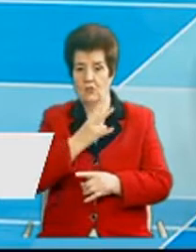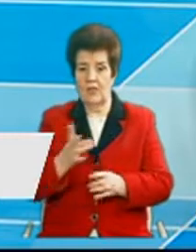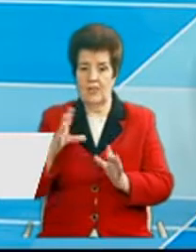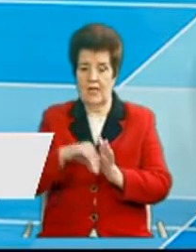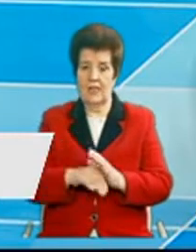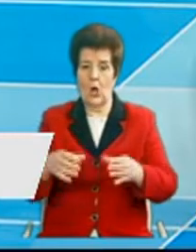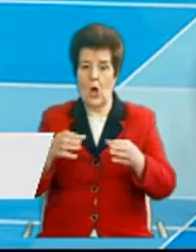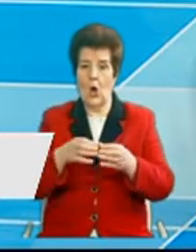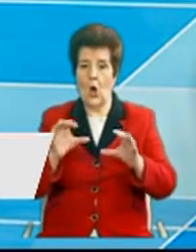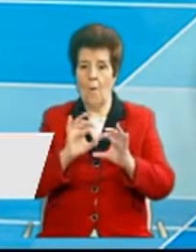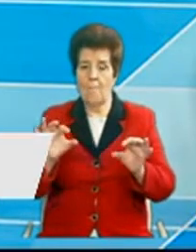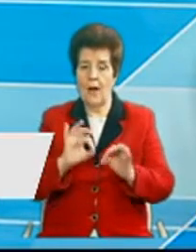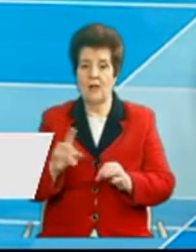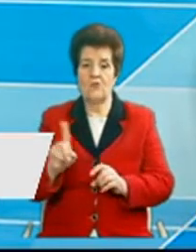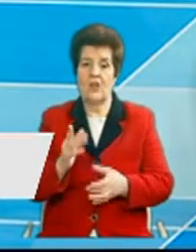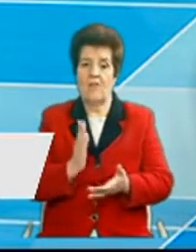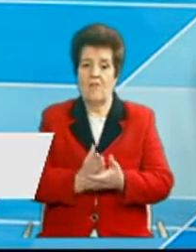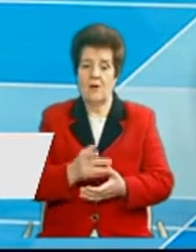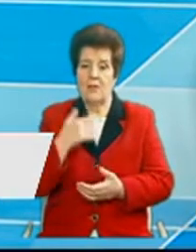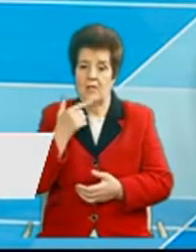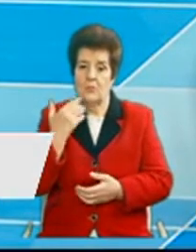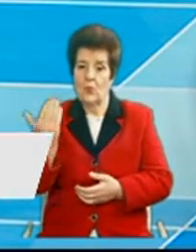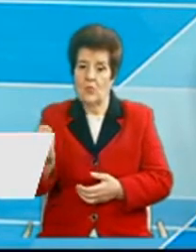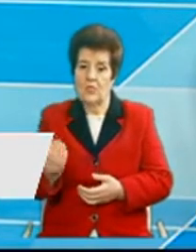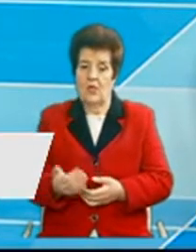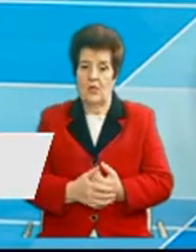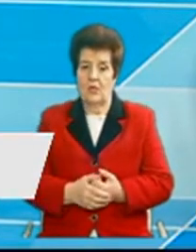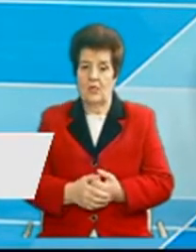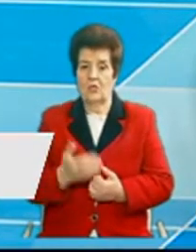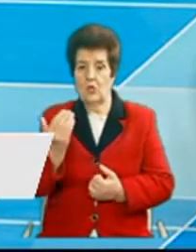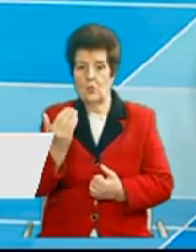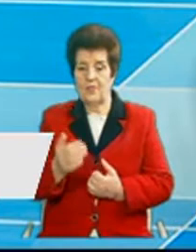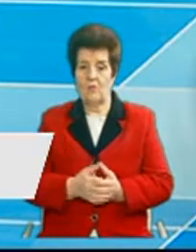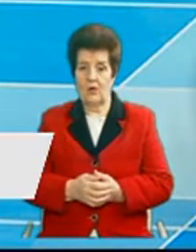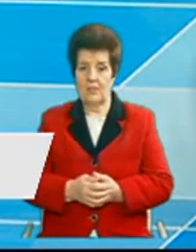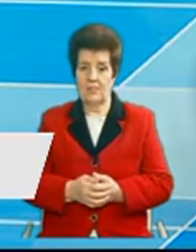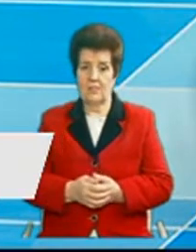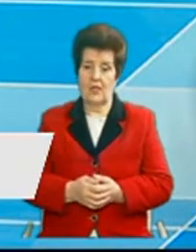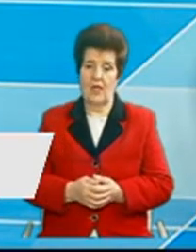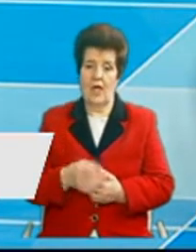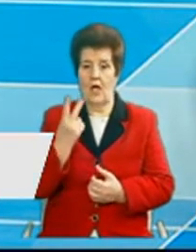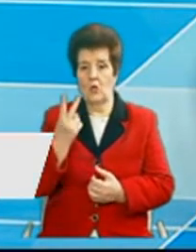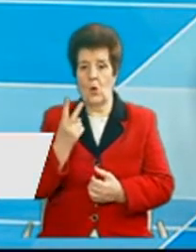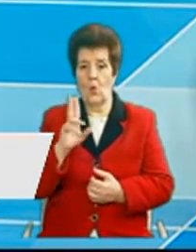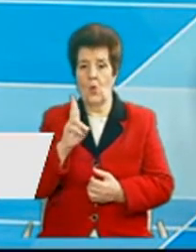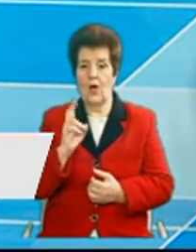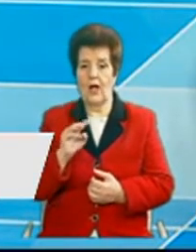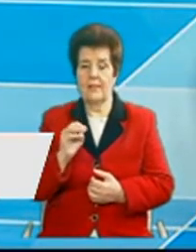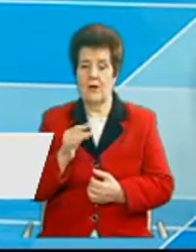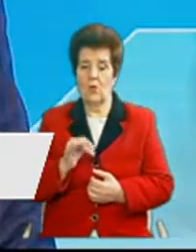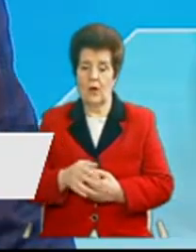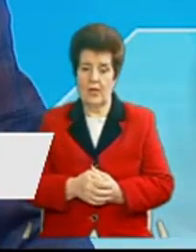campanie. Cum comentați ce aveți de spus dumneavoastră, mai ales că sunteți și dumneavoastră nominalizat la două categorii. Da, sunt